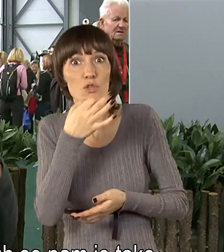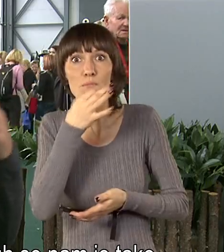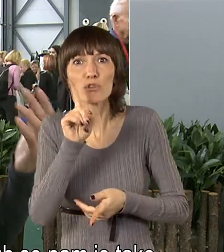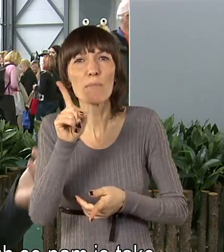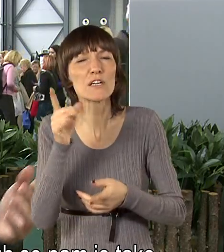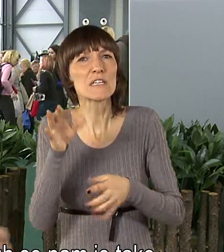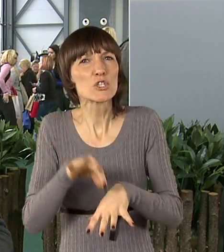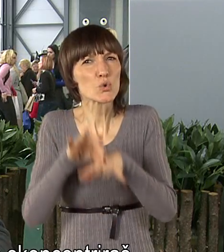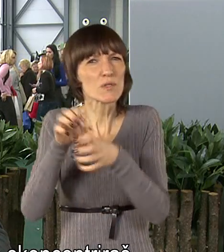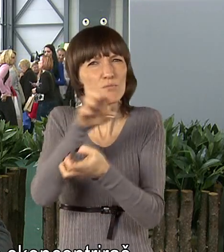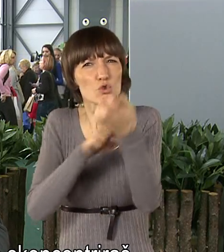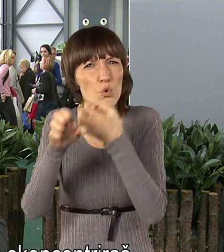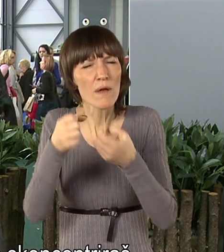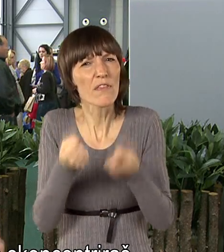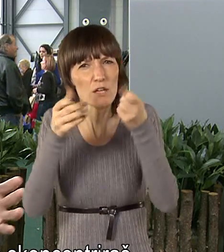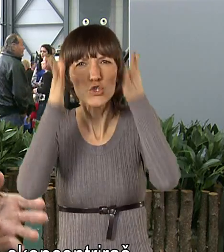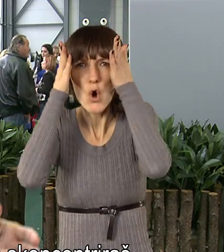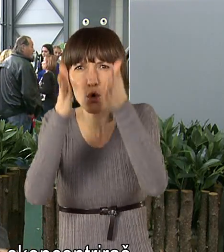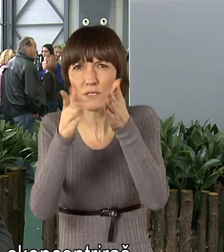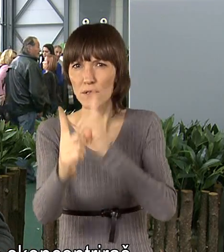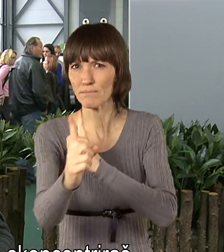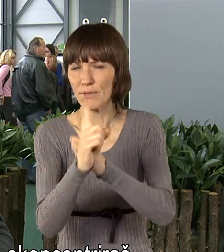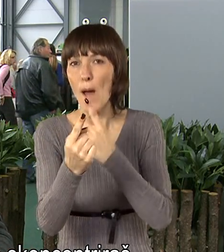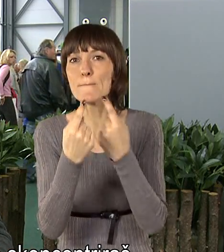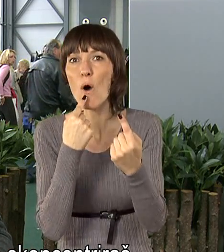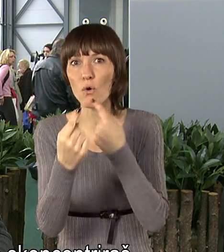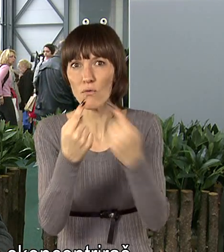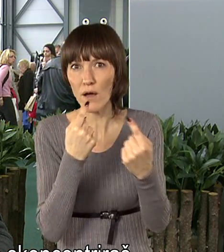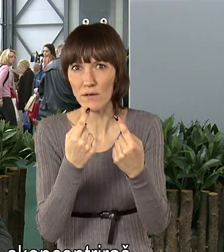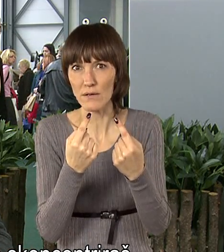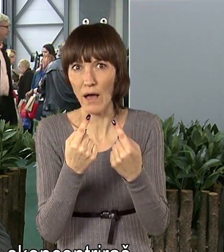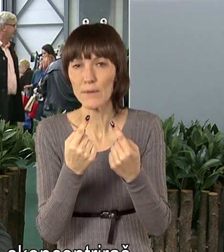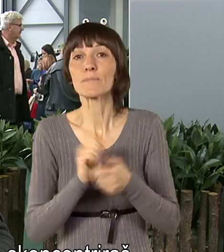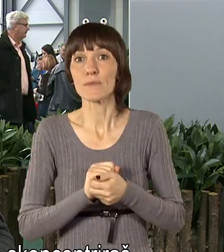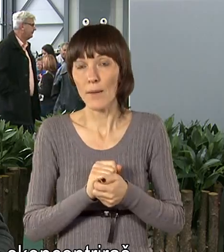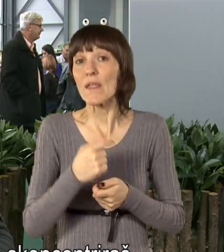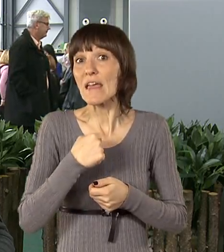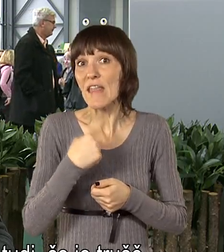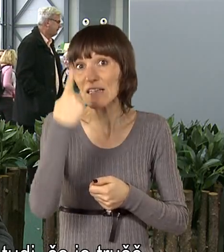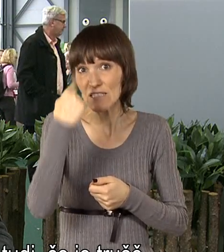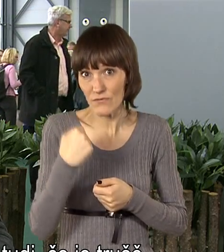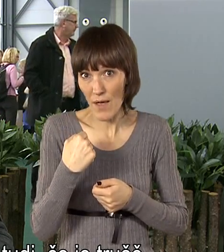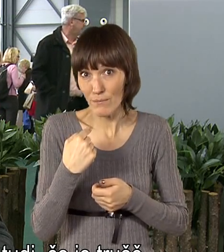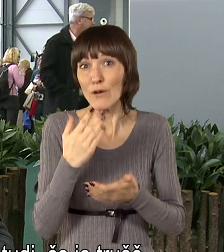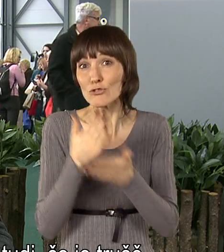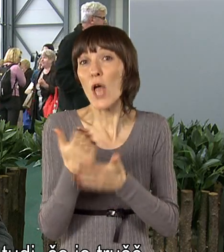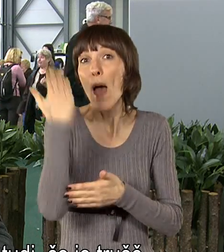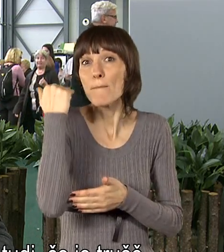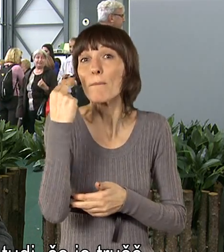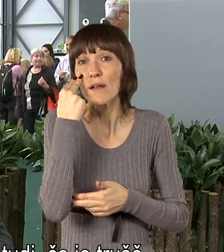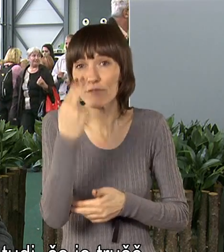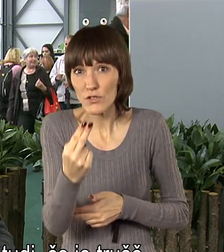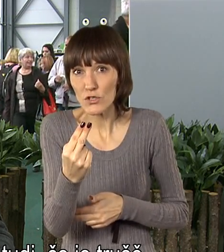zdaj pa vse nekaj hrešči okoli nas, ne, težko se skoncentriraš na sogovornika, ne. In vem, glede na to, da sem bil videč, ne,